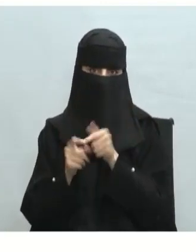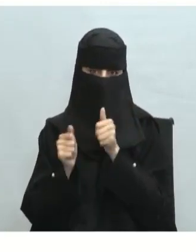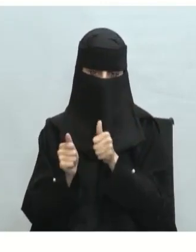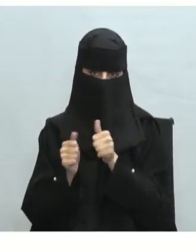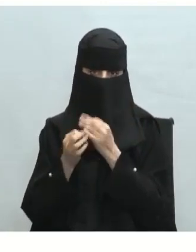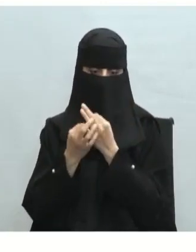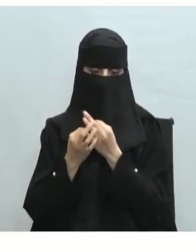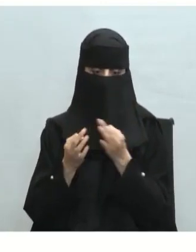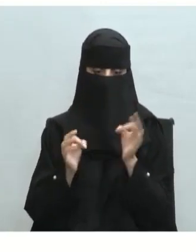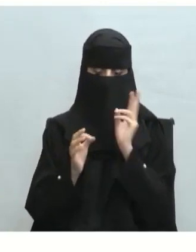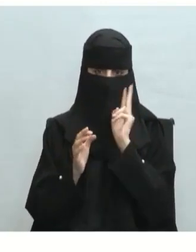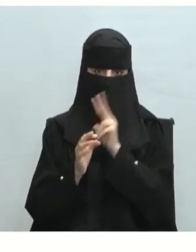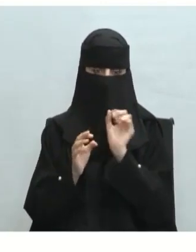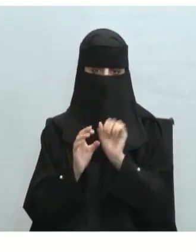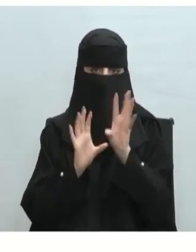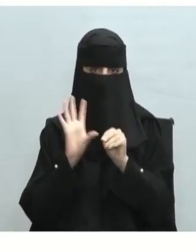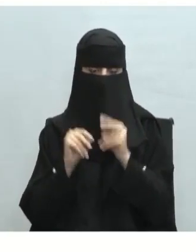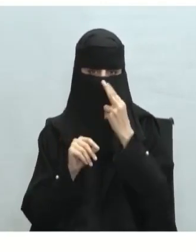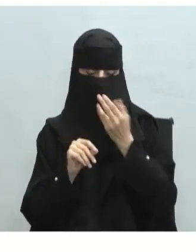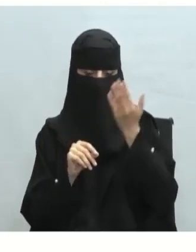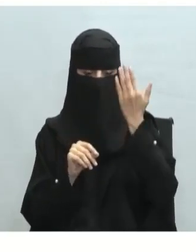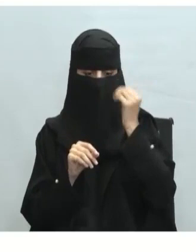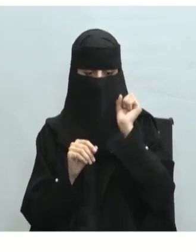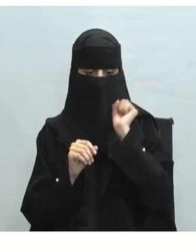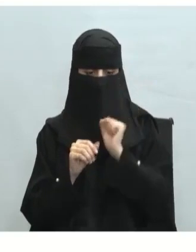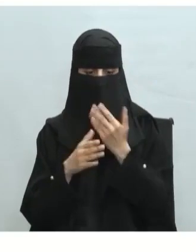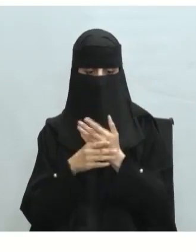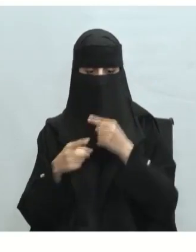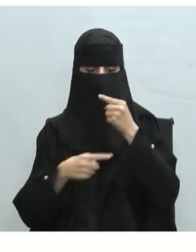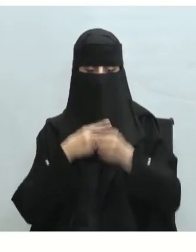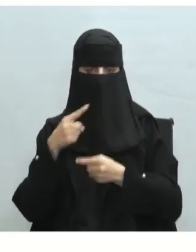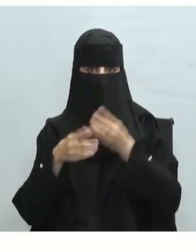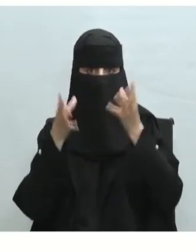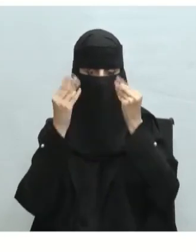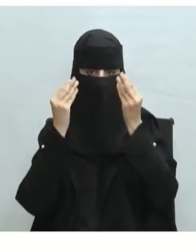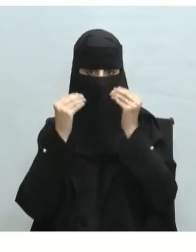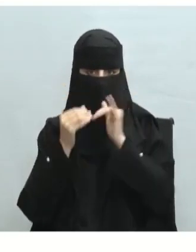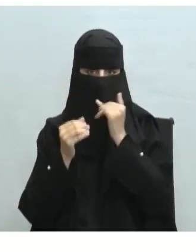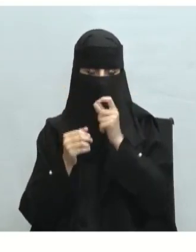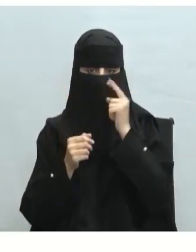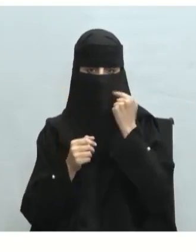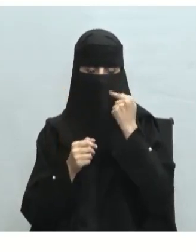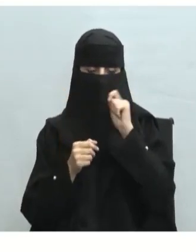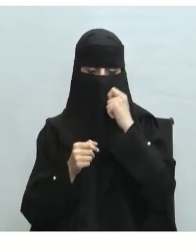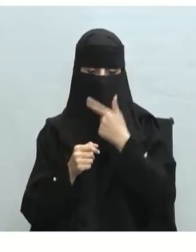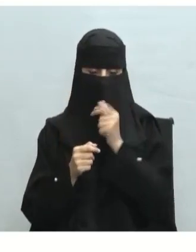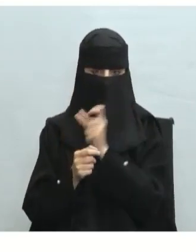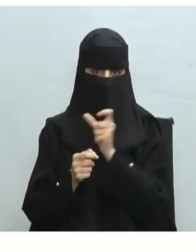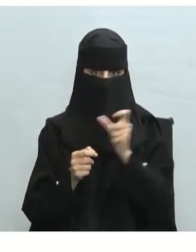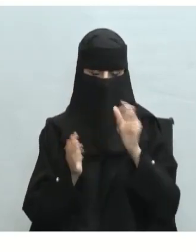النصوص من قصص شعبيه من سلسله تواصل لتعليم العربيه لخالد دامغ وجمعان القحطاني وصالح النصار